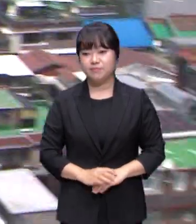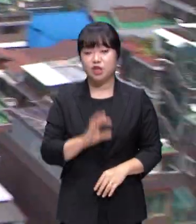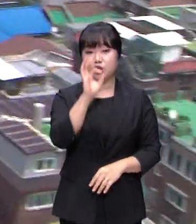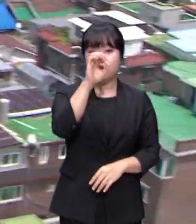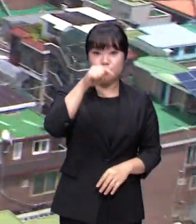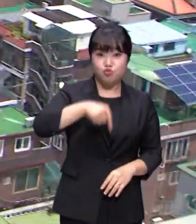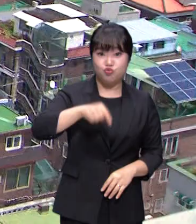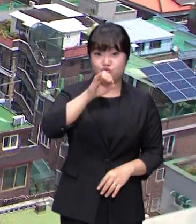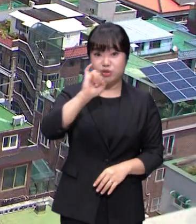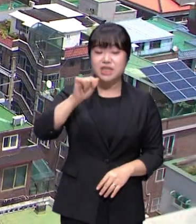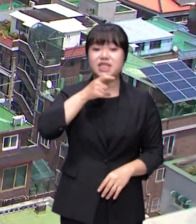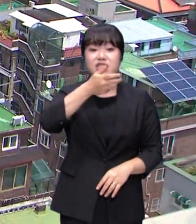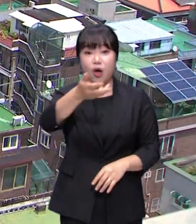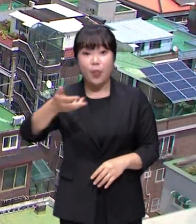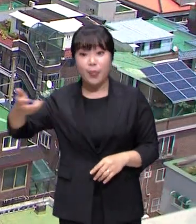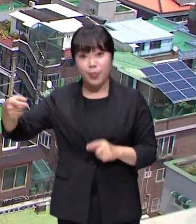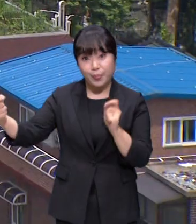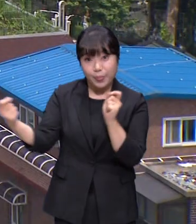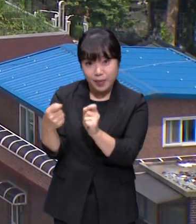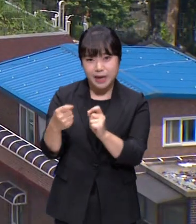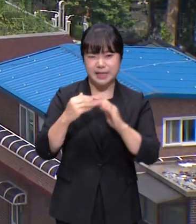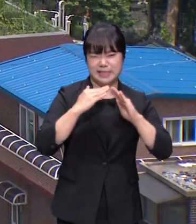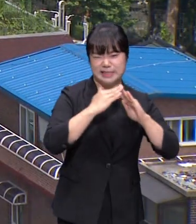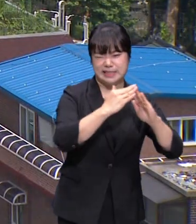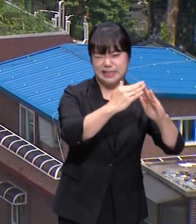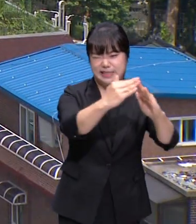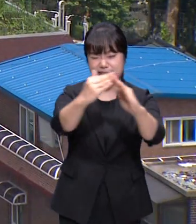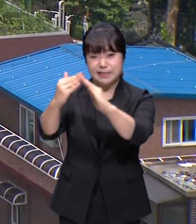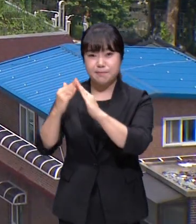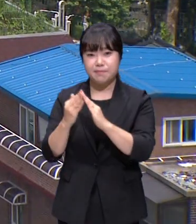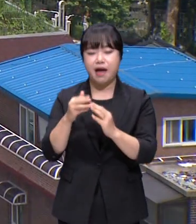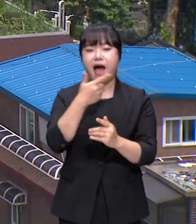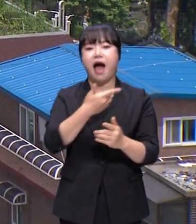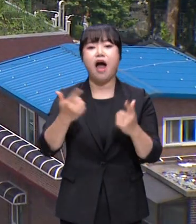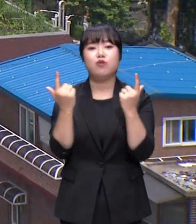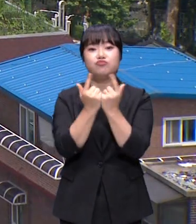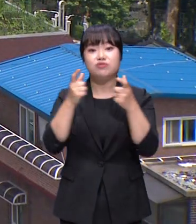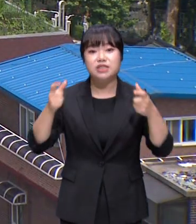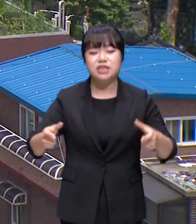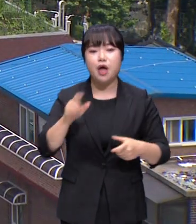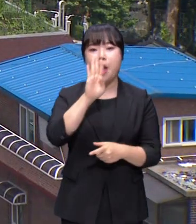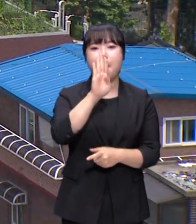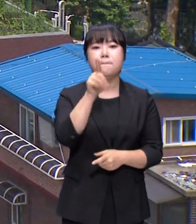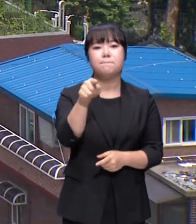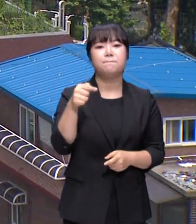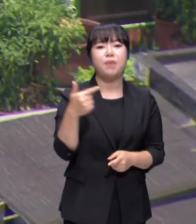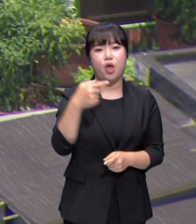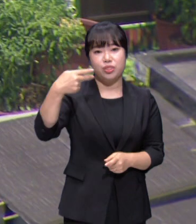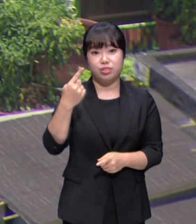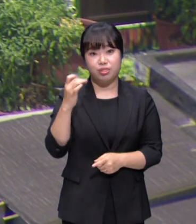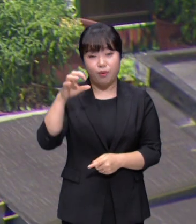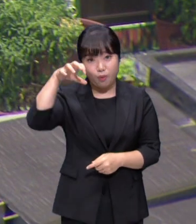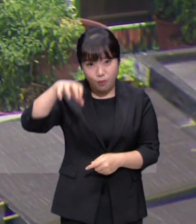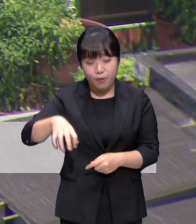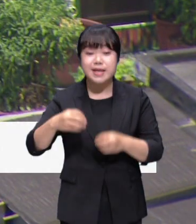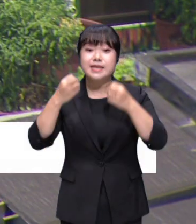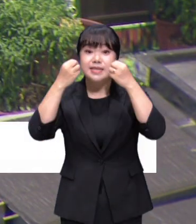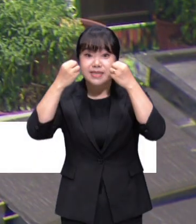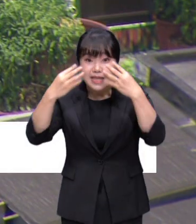우이천 옆으로 주택들이 옹기종기 붙어있는 강북구 번동 일대. 서울시가 저층주거지의 새로운 모델로 추진